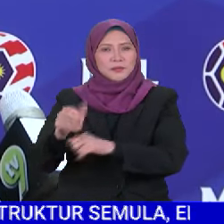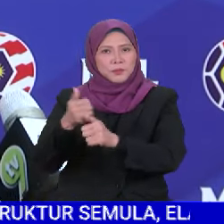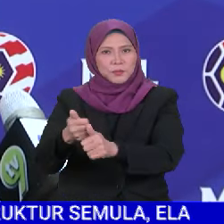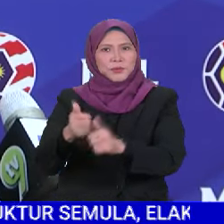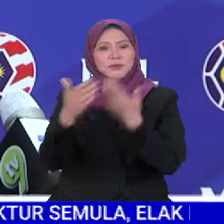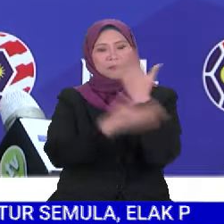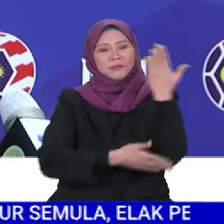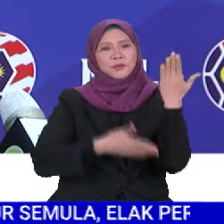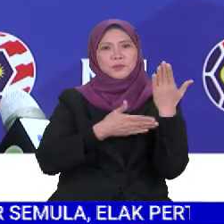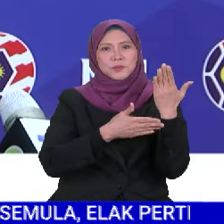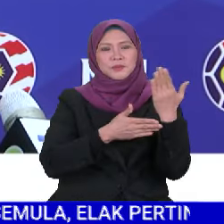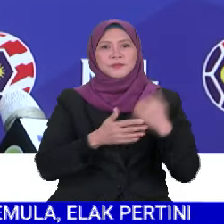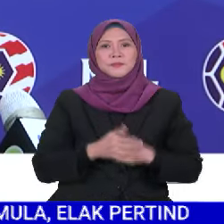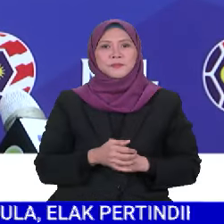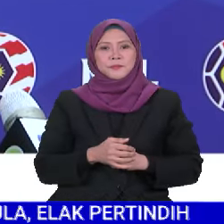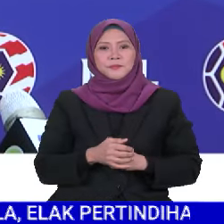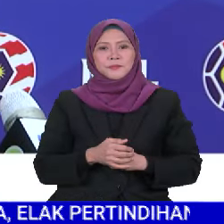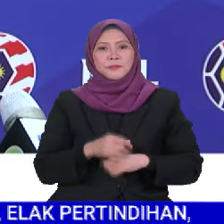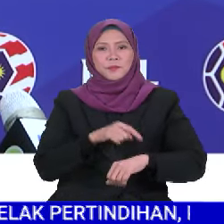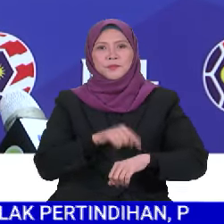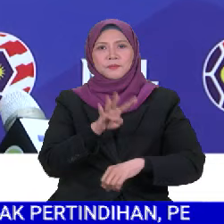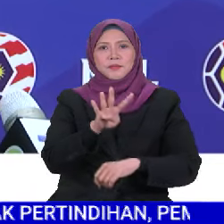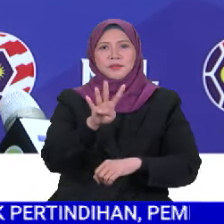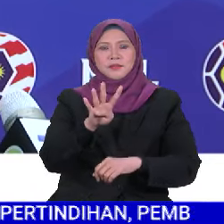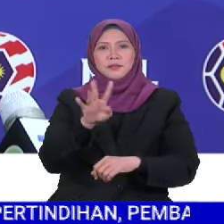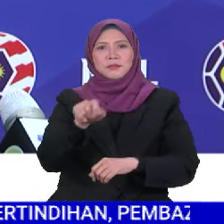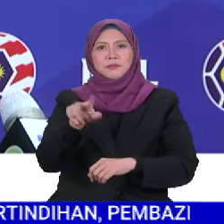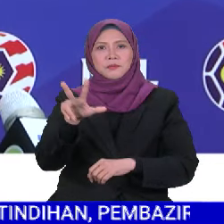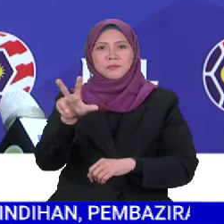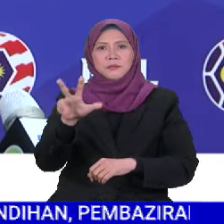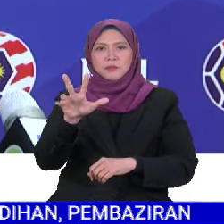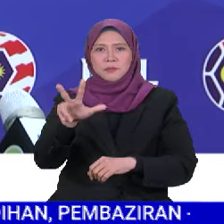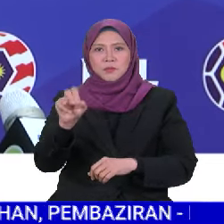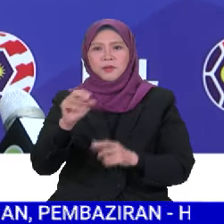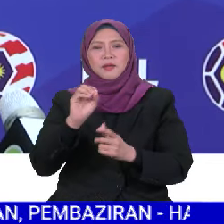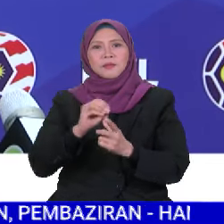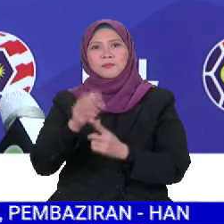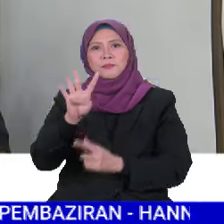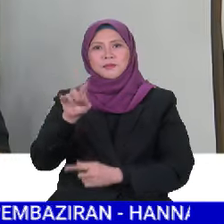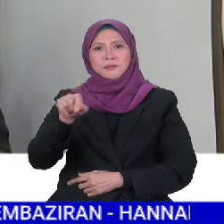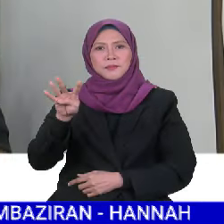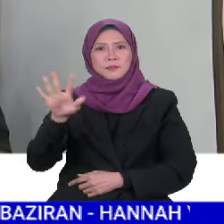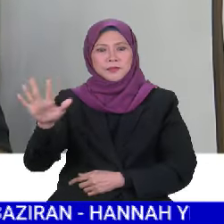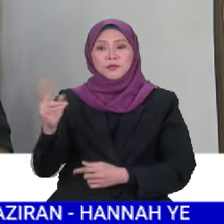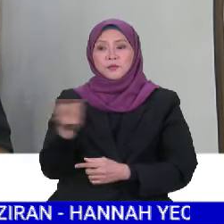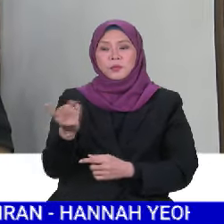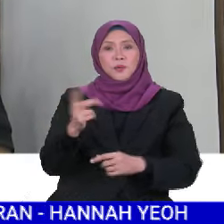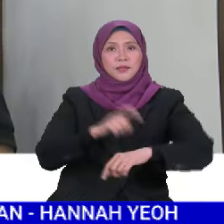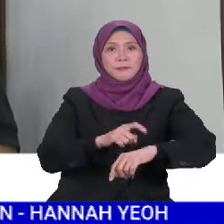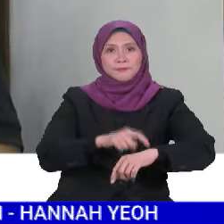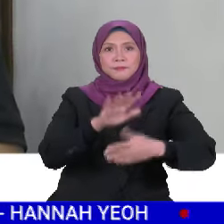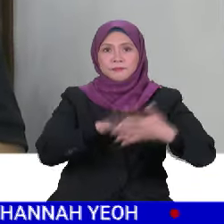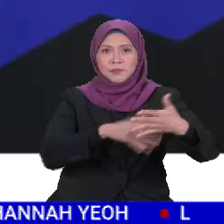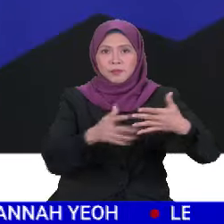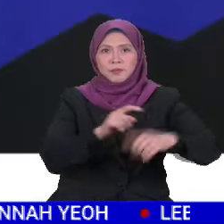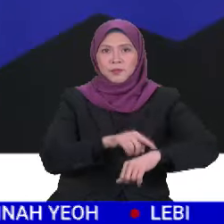atau Semenanjung dan East Malaysia pada pukul 4.30 dan 4.45. Jelas beliau, dua waktu sepak mula sedia ada